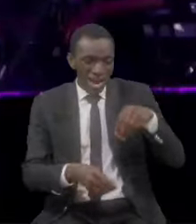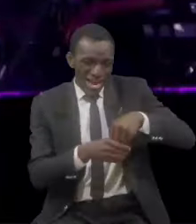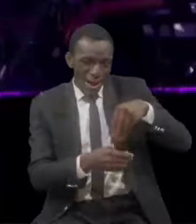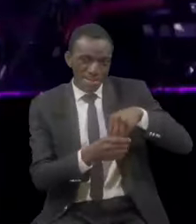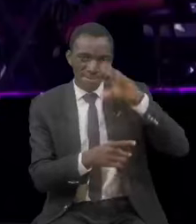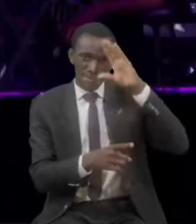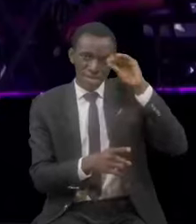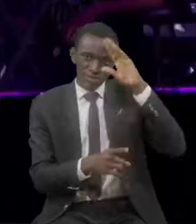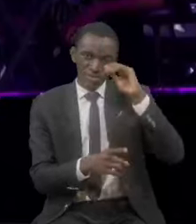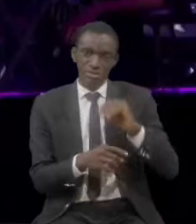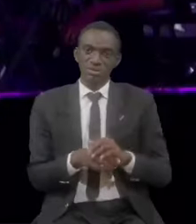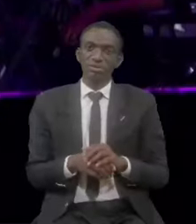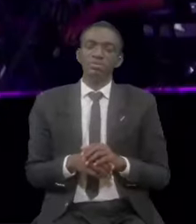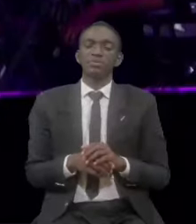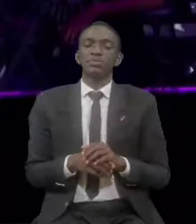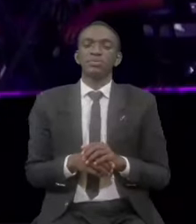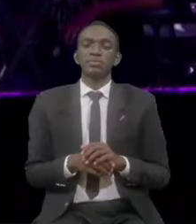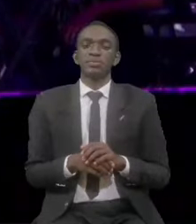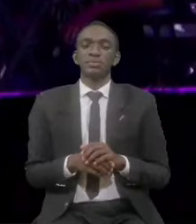l'impossibilité dans l'homme,